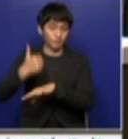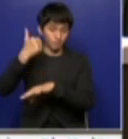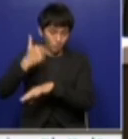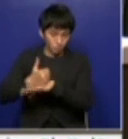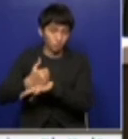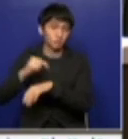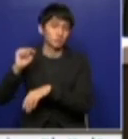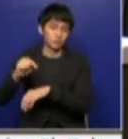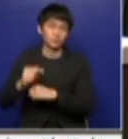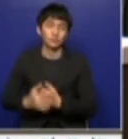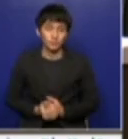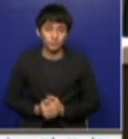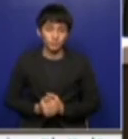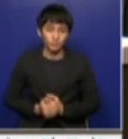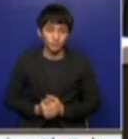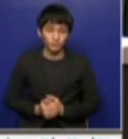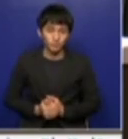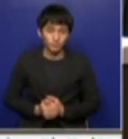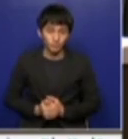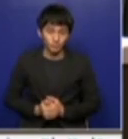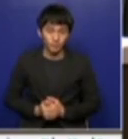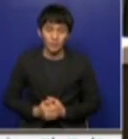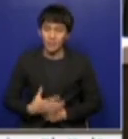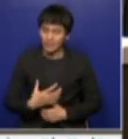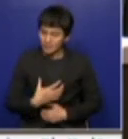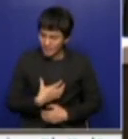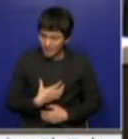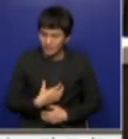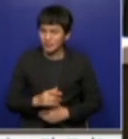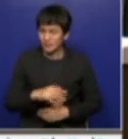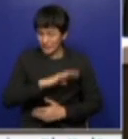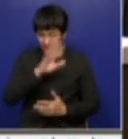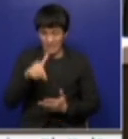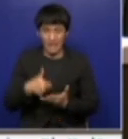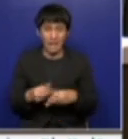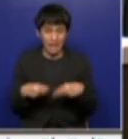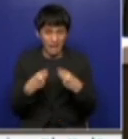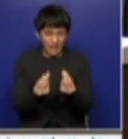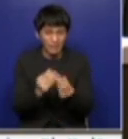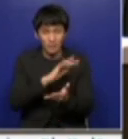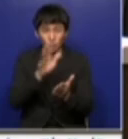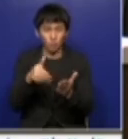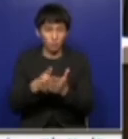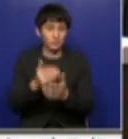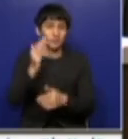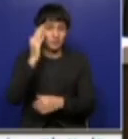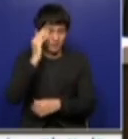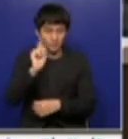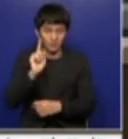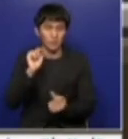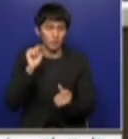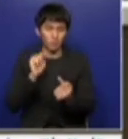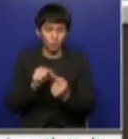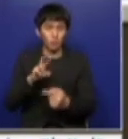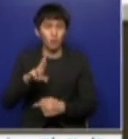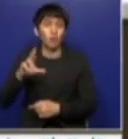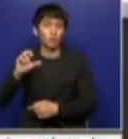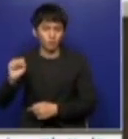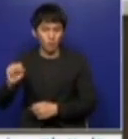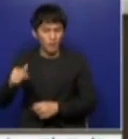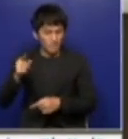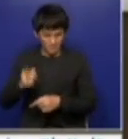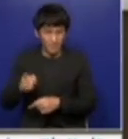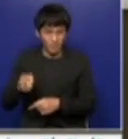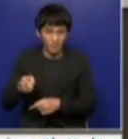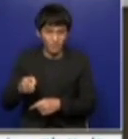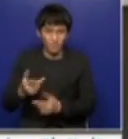เป็นประมุขผมเล่นนะครับทุกคนยังยึดมั่นในระบอบนี้อยู่ระบบและสภาอยู่ไม่มีการเงินไม่